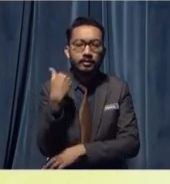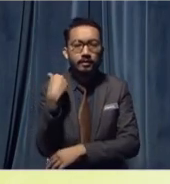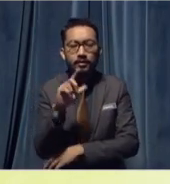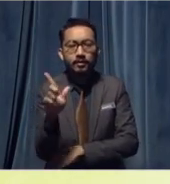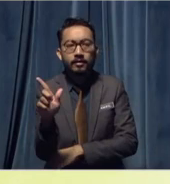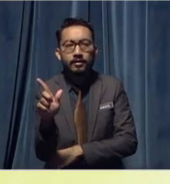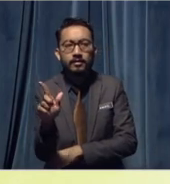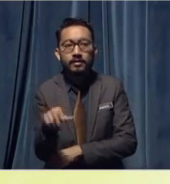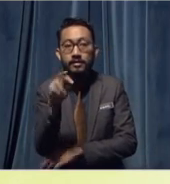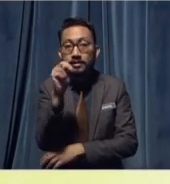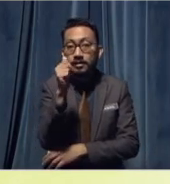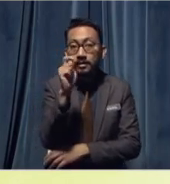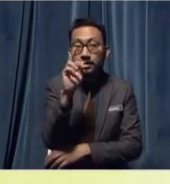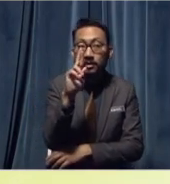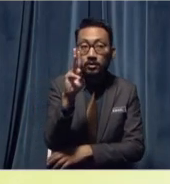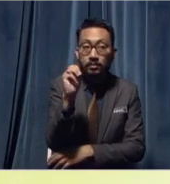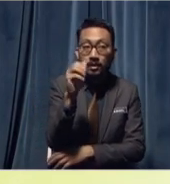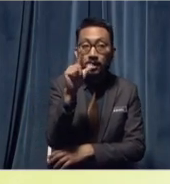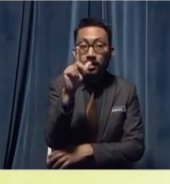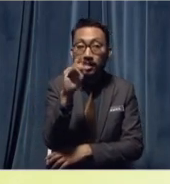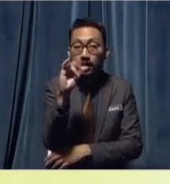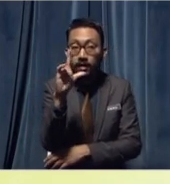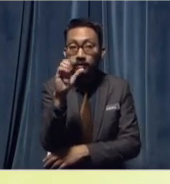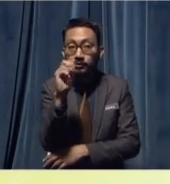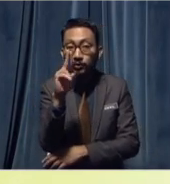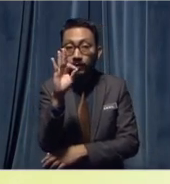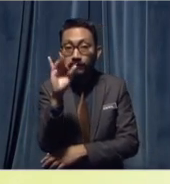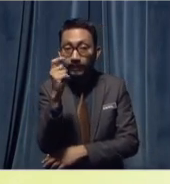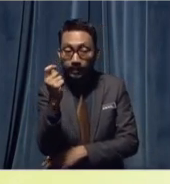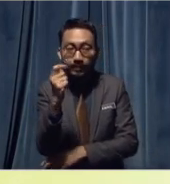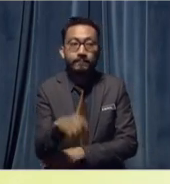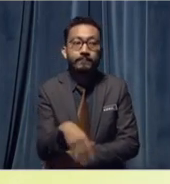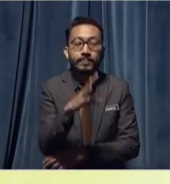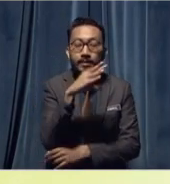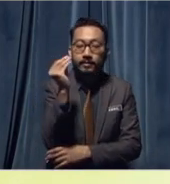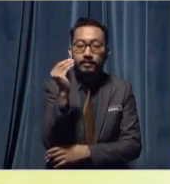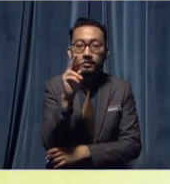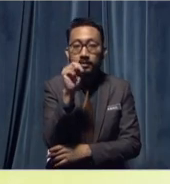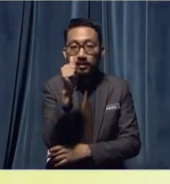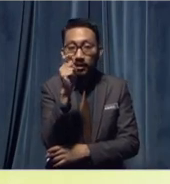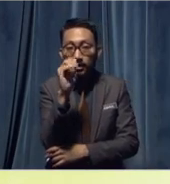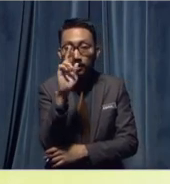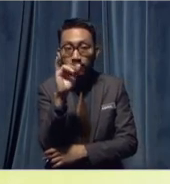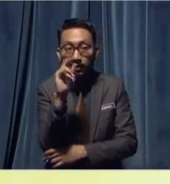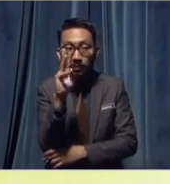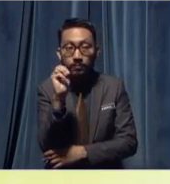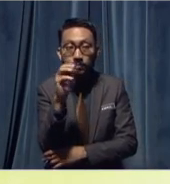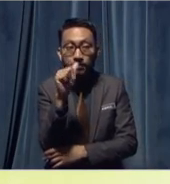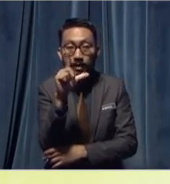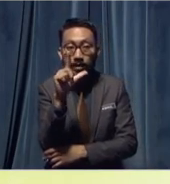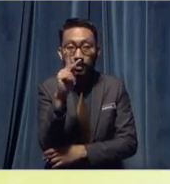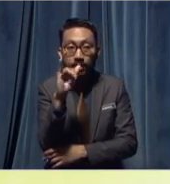adalah natrium alkil sulfat dan natrium alkil